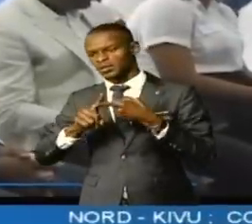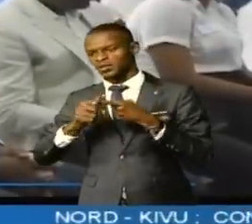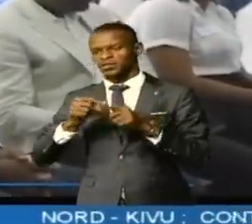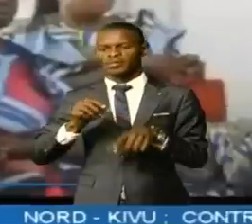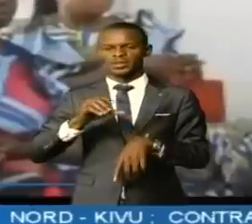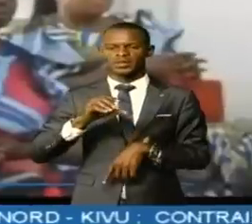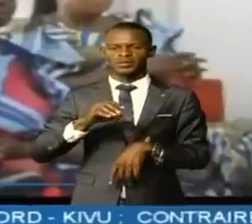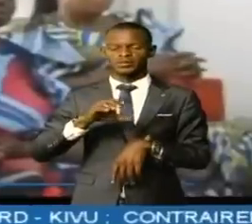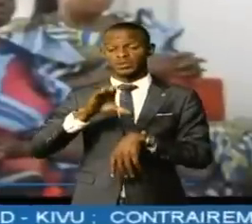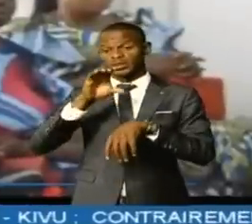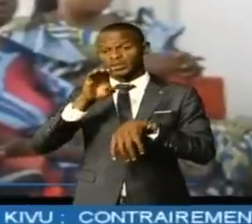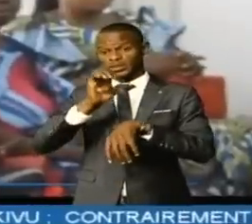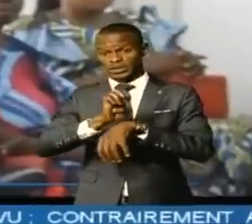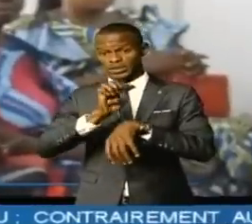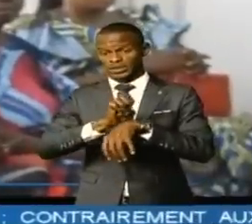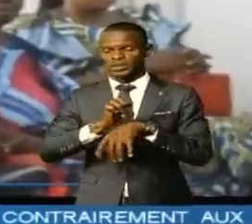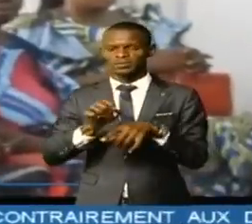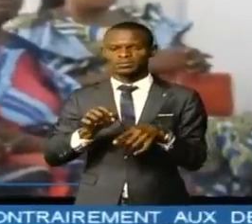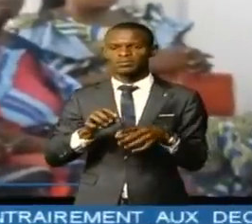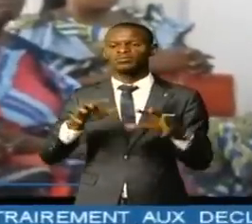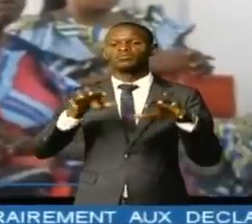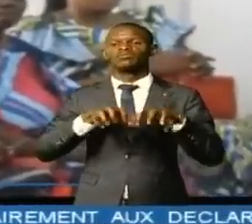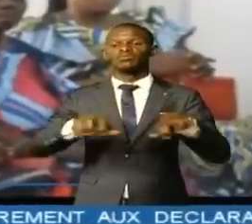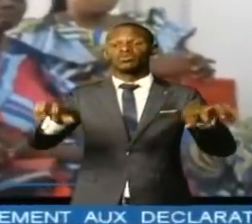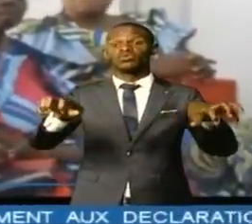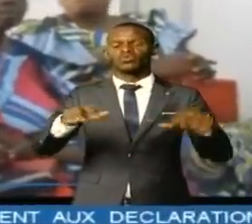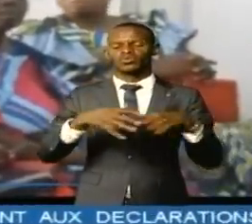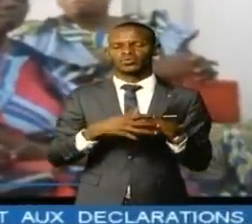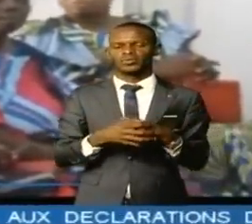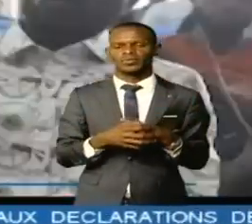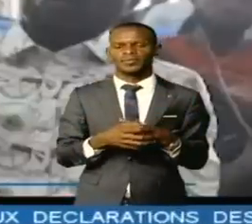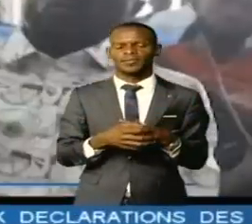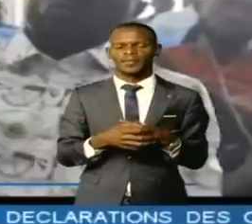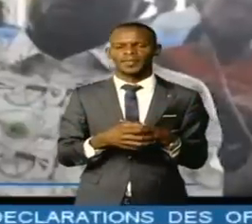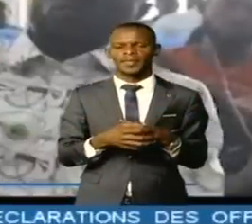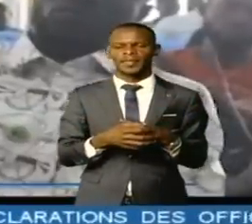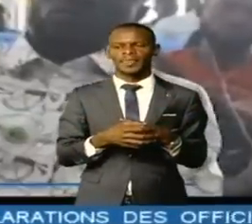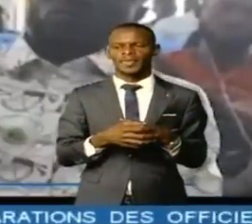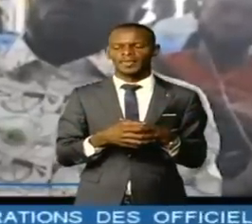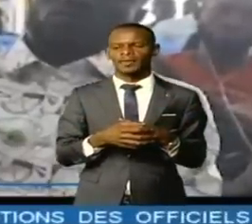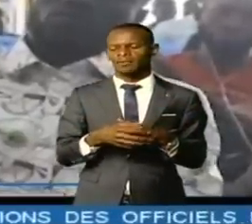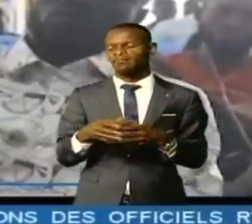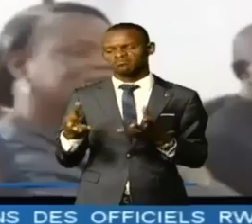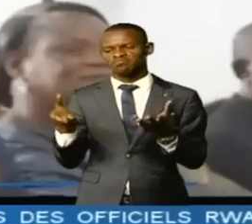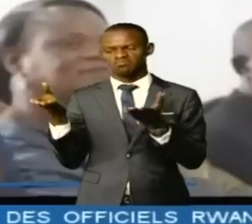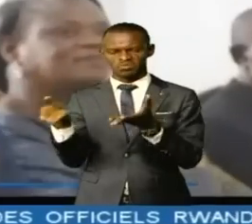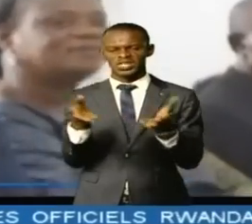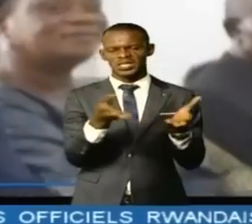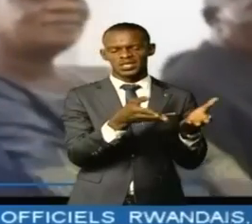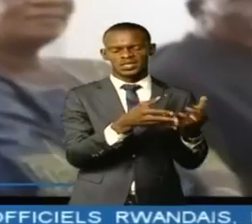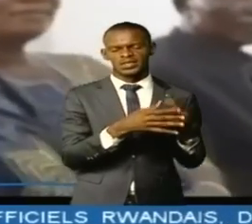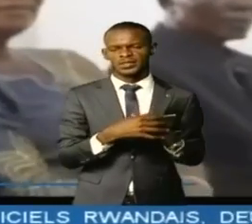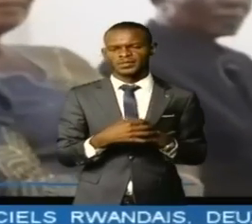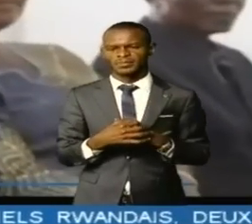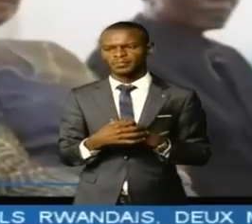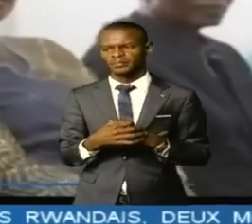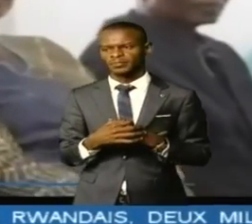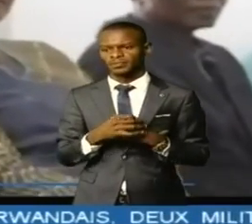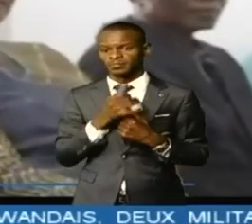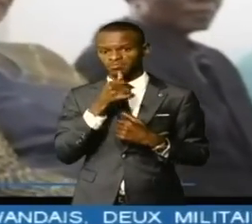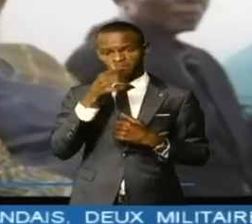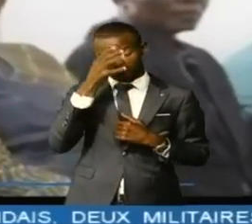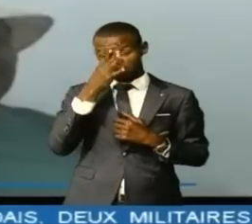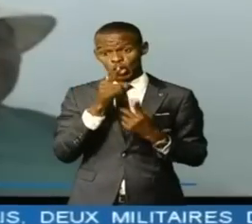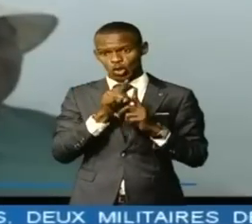parole vivante, de Guilf à Binza, extension de la Borne, le membre de la famille biologique, avec l'appui de leurs parents qui les